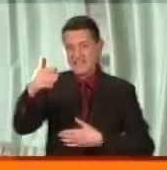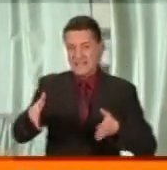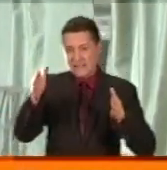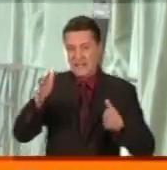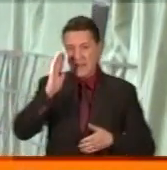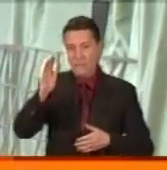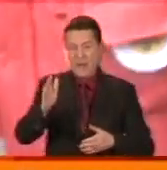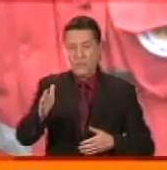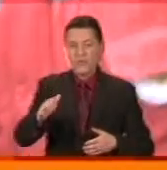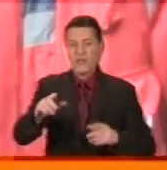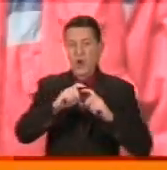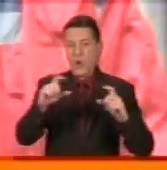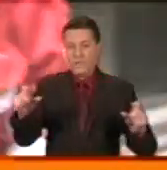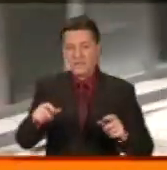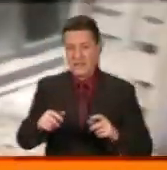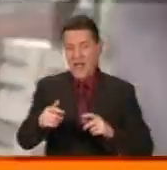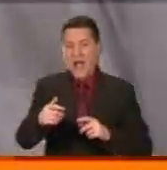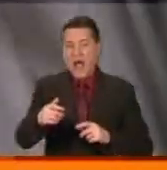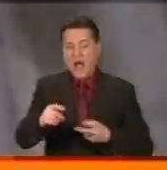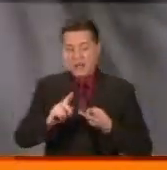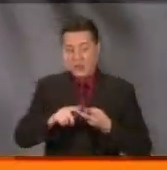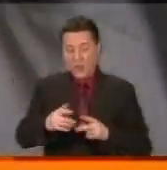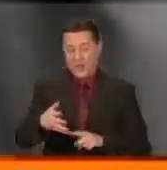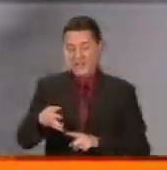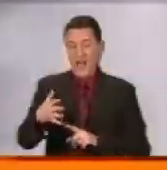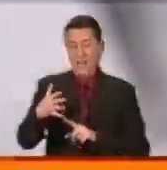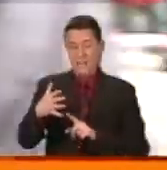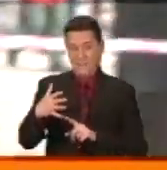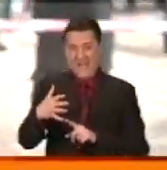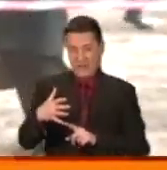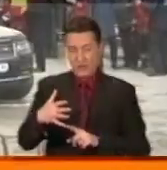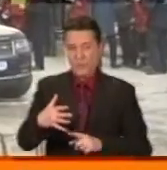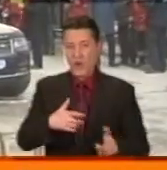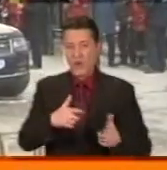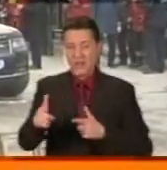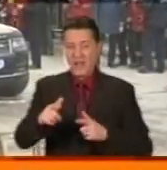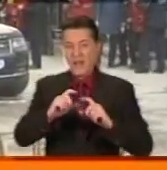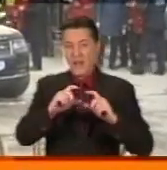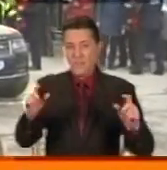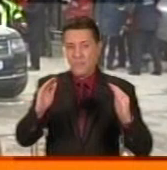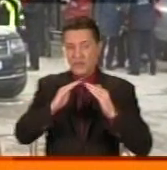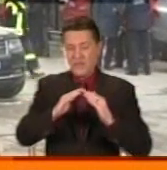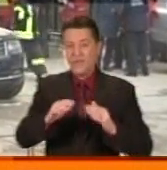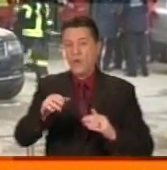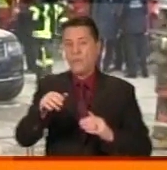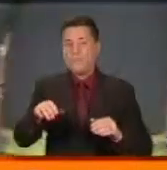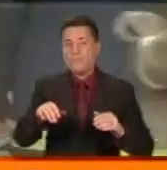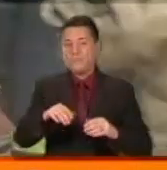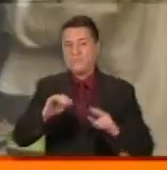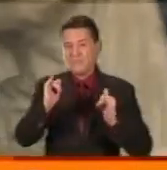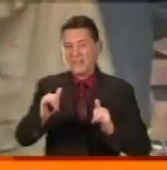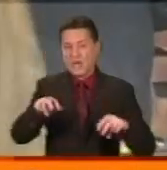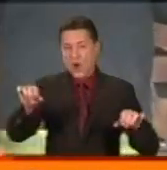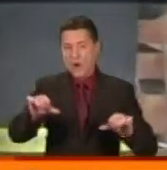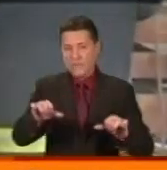першому готувала територію під кав'ярню і в той день До робітників приїхав її Влад саме його позашляховик вчора